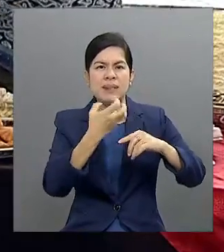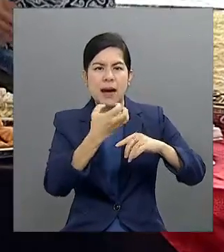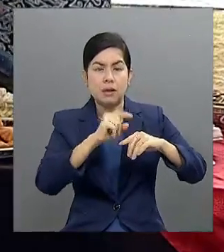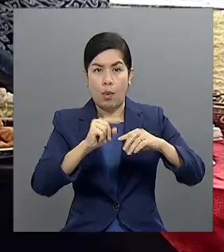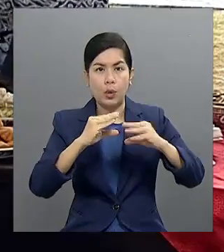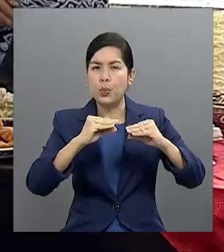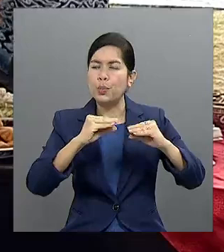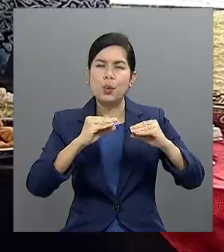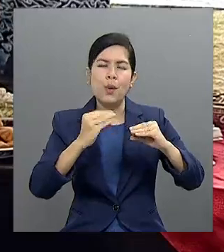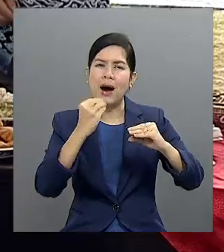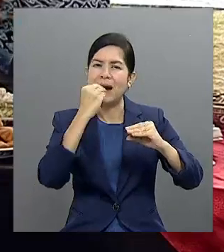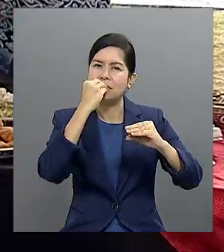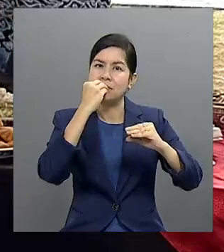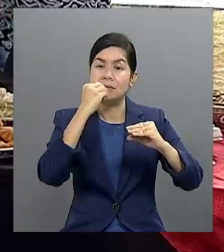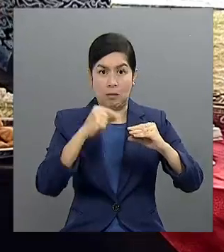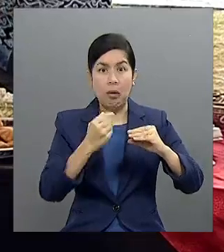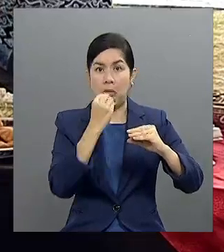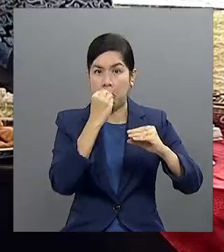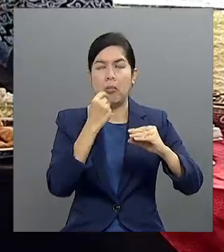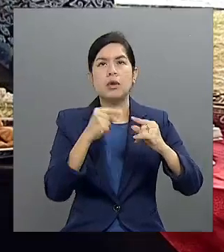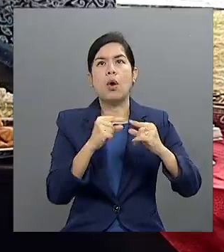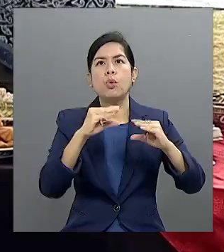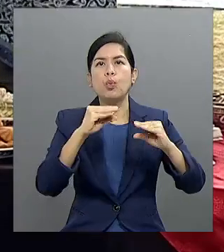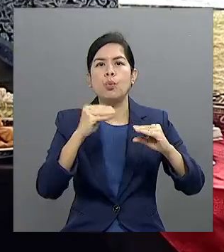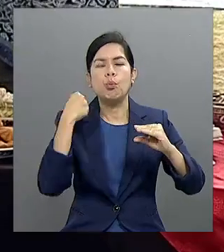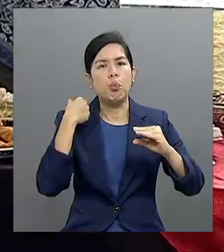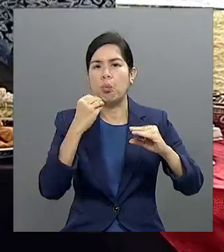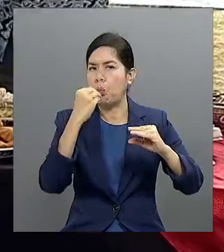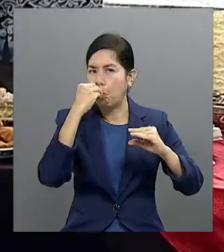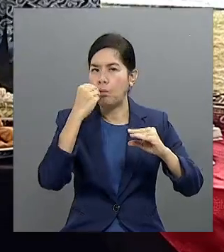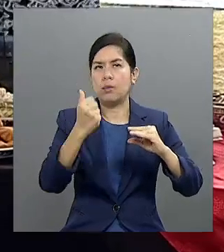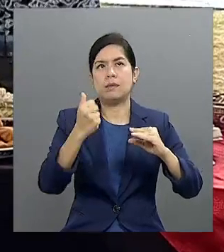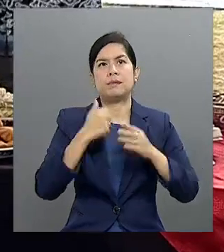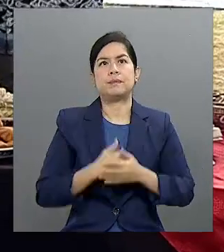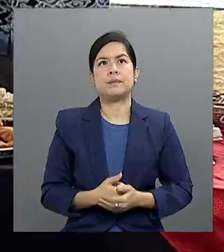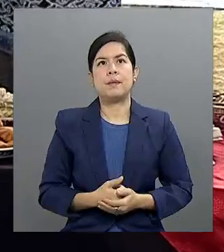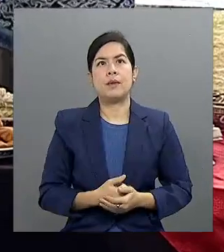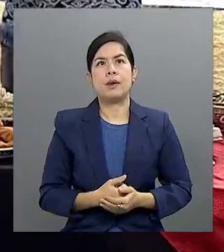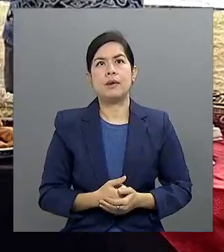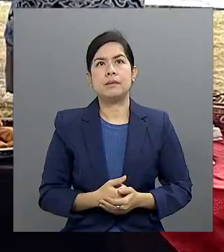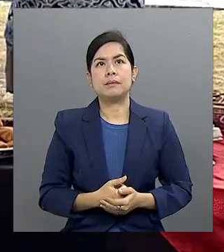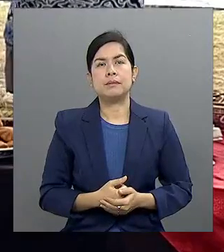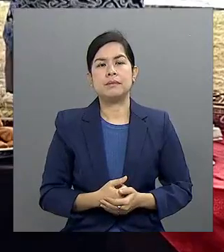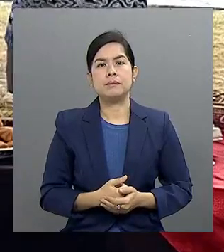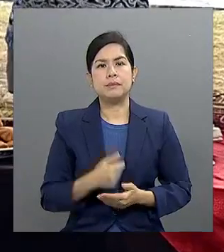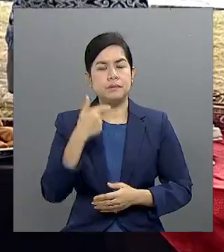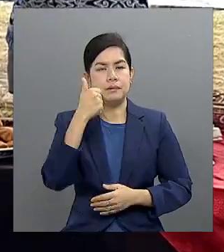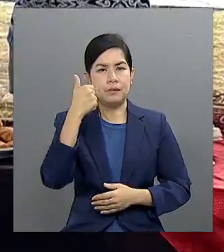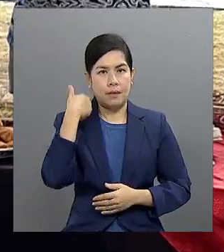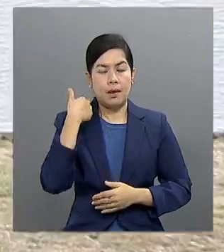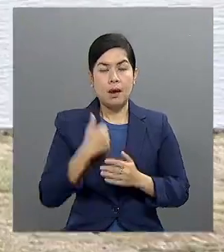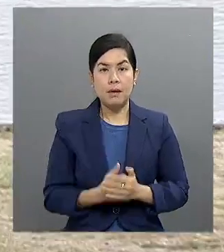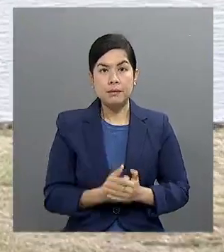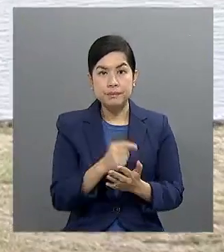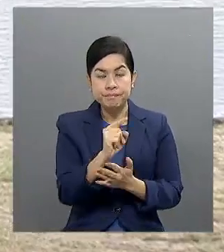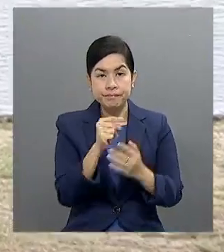ดครั้งแรกทั้งเปลือกทั้งไส้นี่จะนิ่มนะครับ เนี่ยอร่อยนิ่มผมการันตีได้เพราะผมหยิบชิมไปแล้วเมื่อสักครู่นี้คือผู้กำกับบอกว่